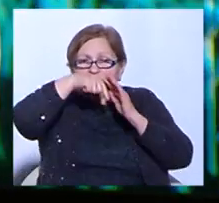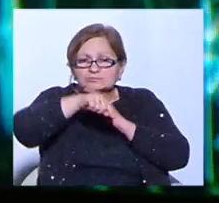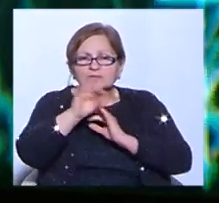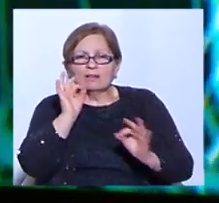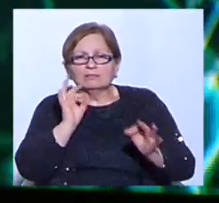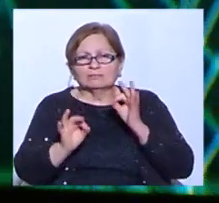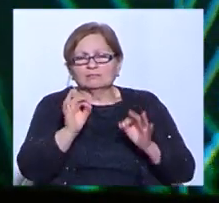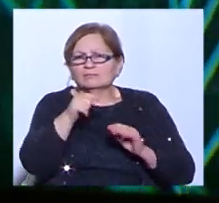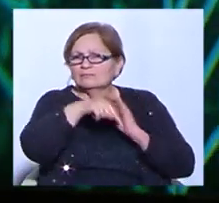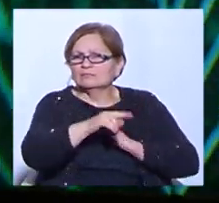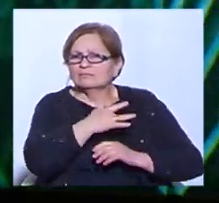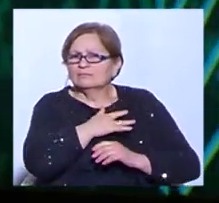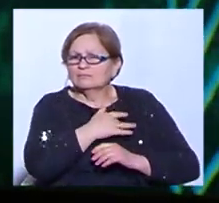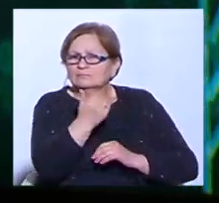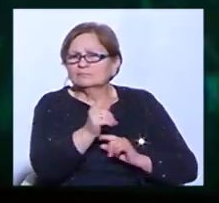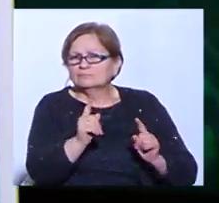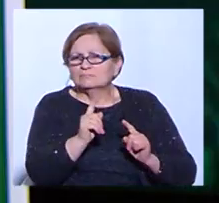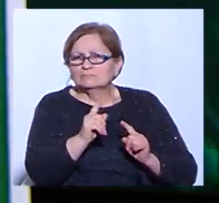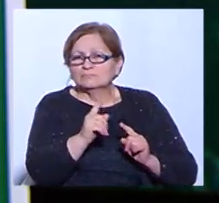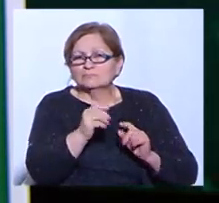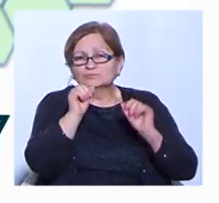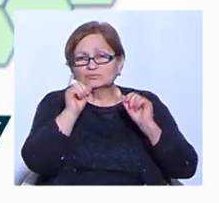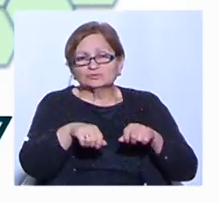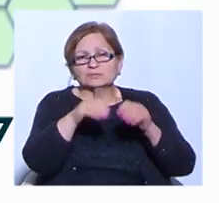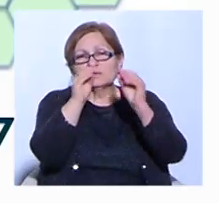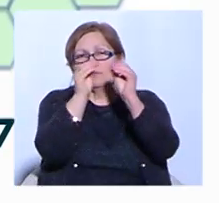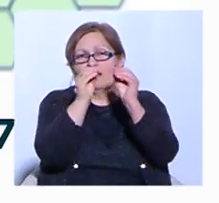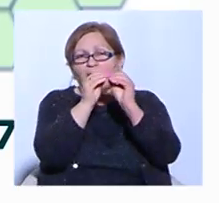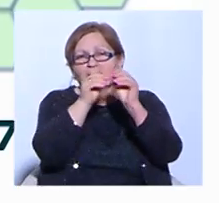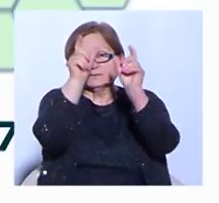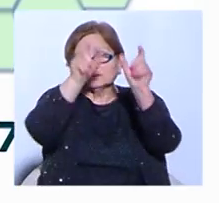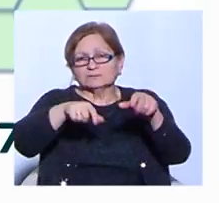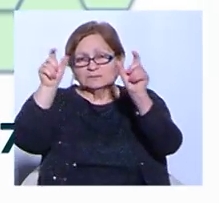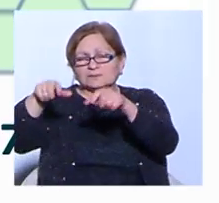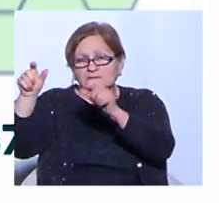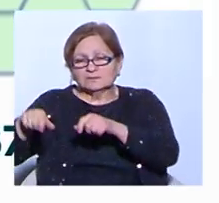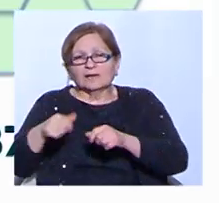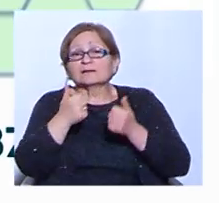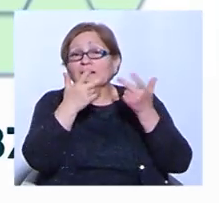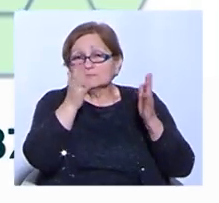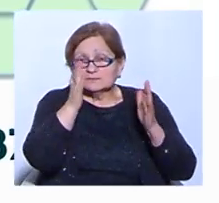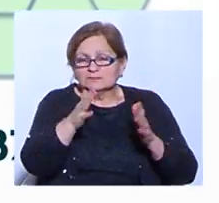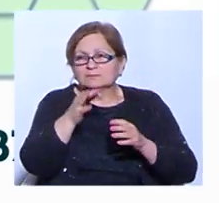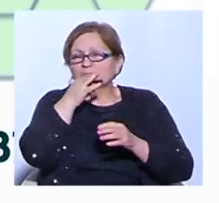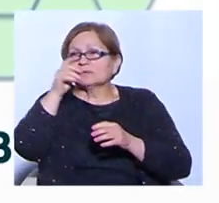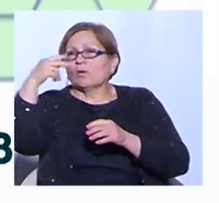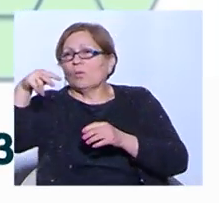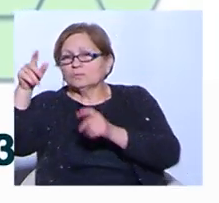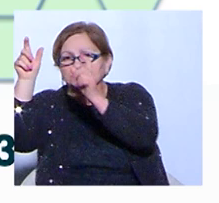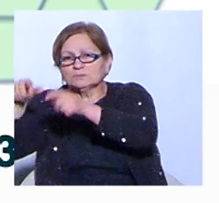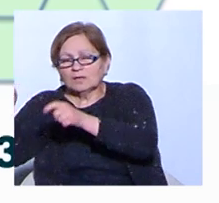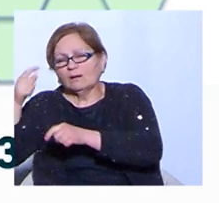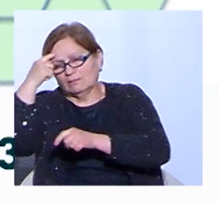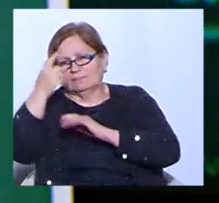კანონზომიერებას, მე შეგვიძლია ვთქვათ, რომ 10 რიგით დაწყების შემთხვევაში რამდენი ექსკუთხედი იქნება, 20 რიგით დაწყების შემთხვევაში რამდენი ექსკუთხედი იქნება და ასე